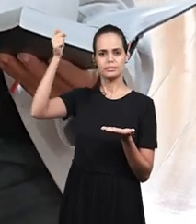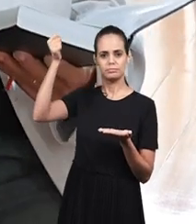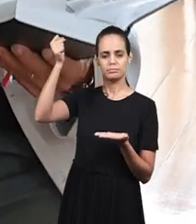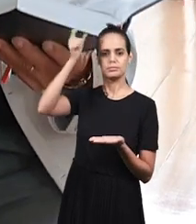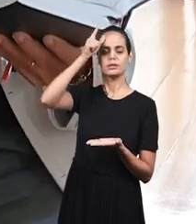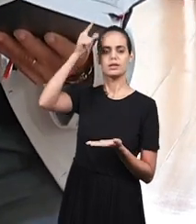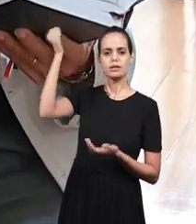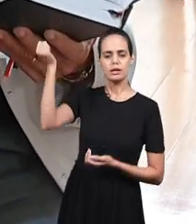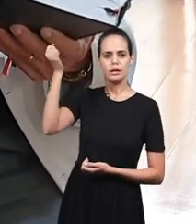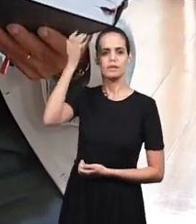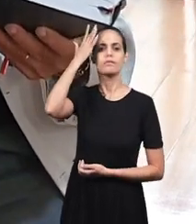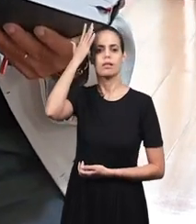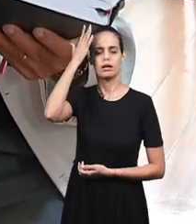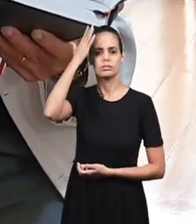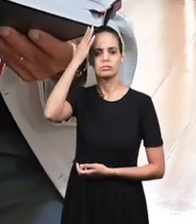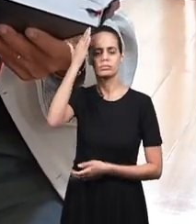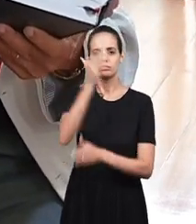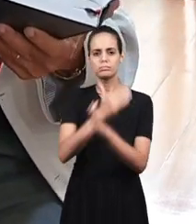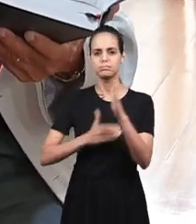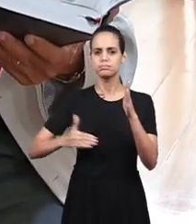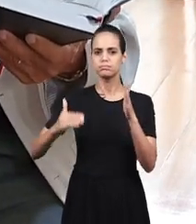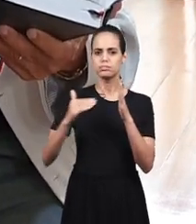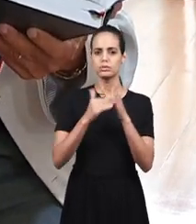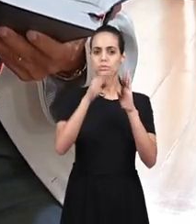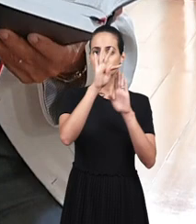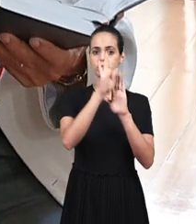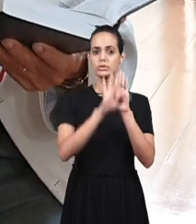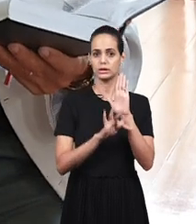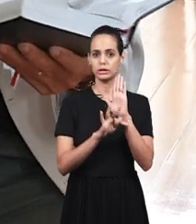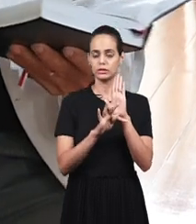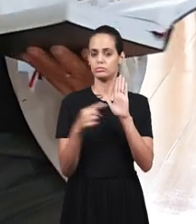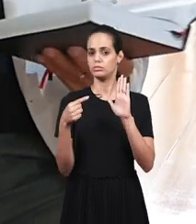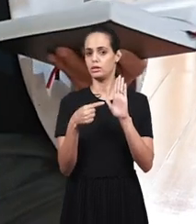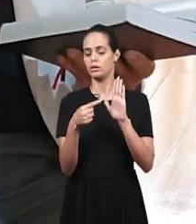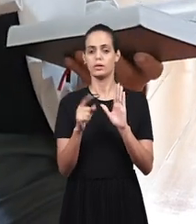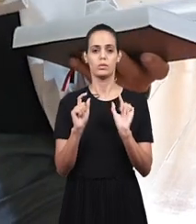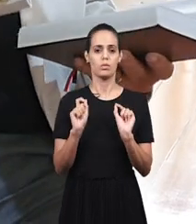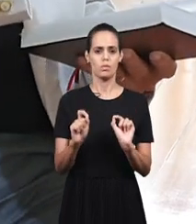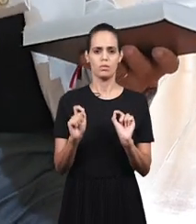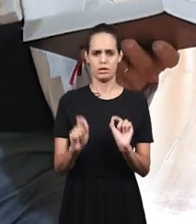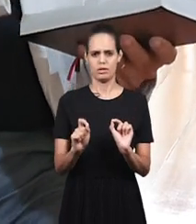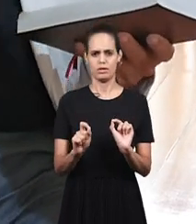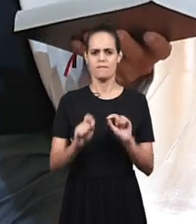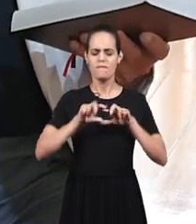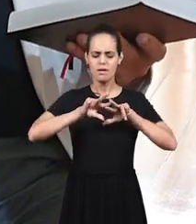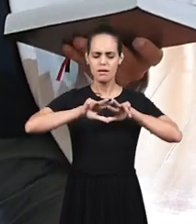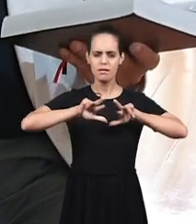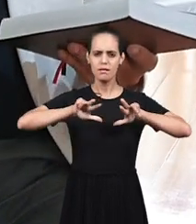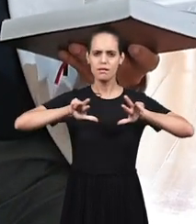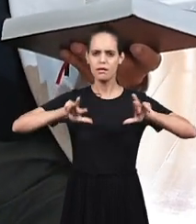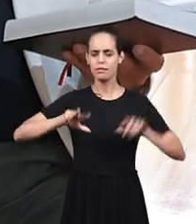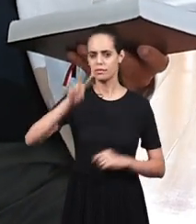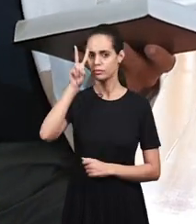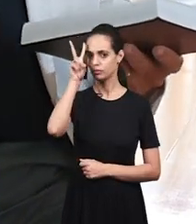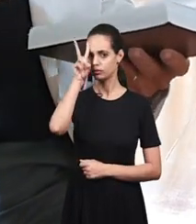de Dieu, elle est inspirée. Cela a été cité. Donc, tous les textes sont